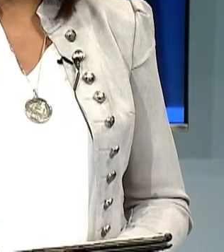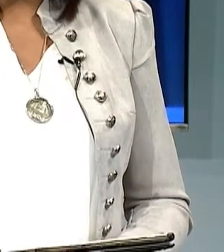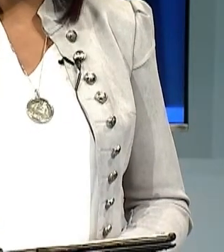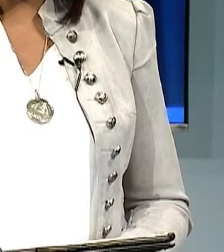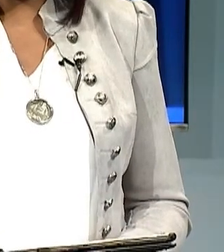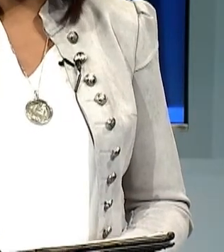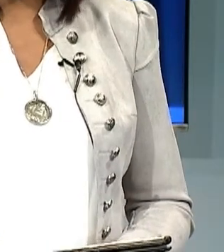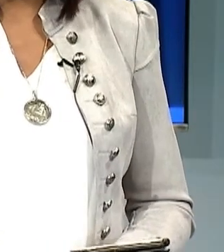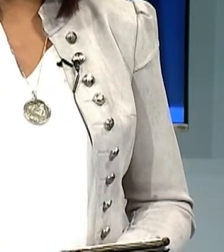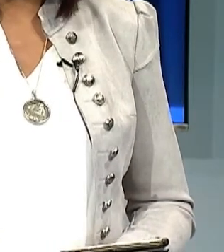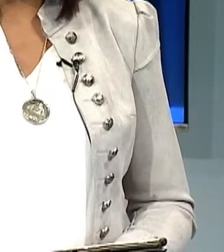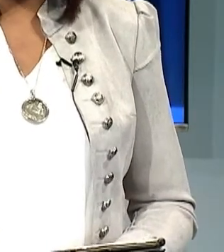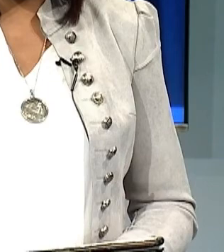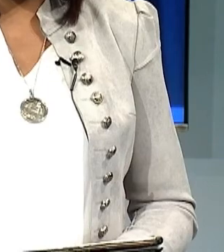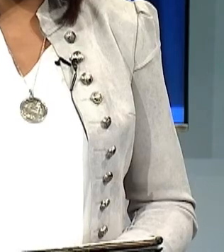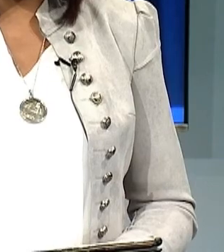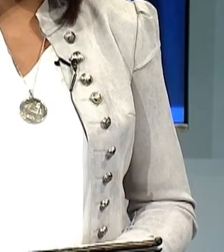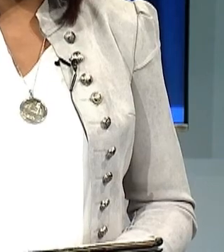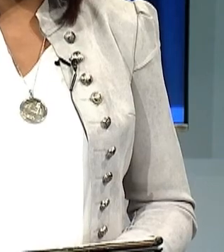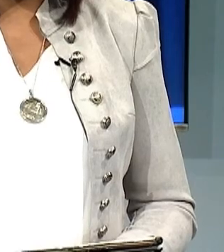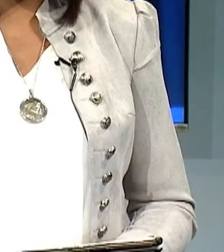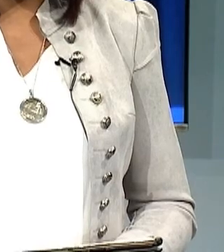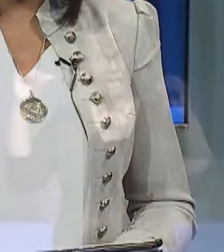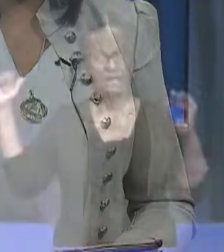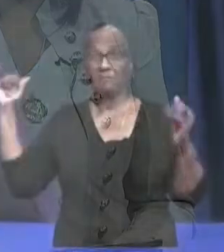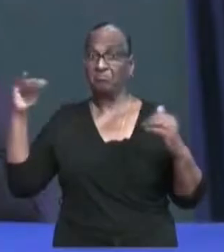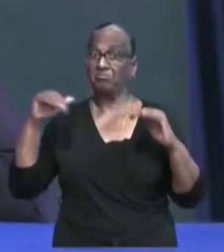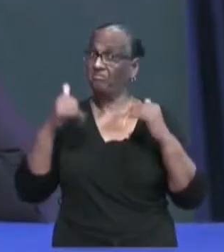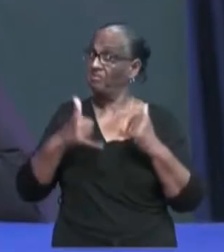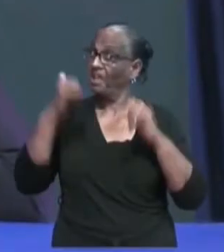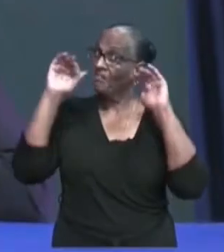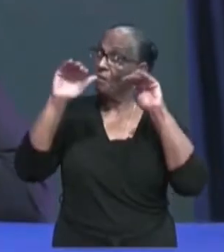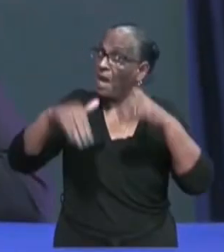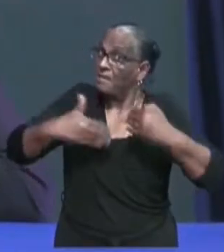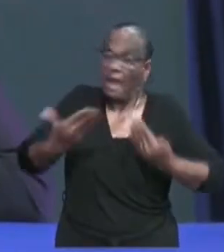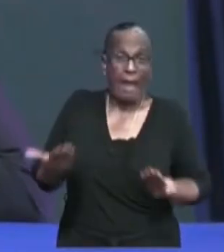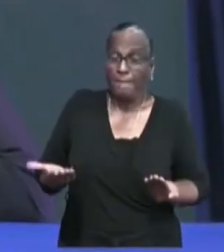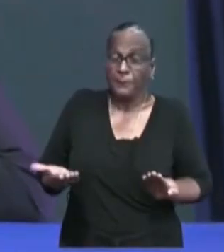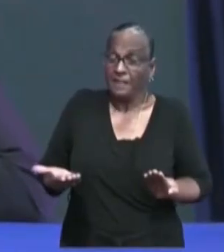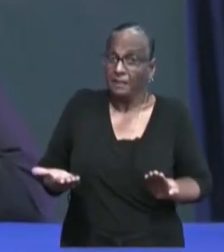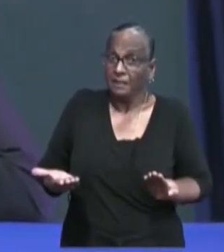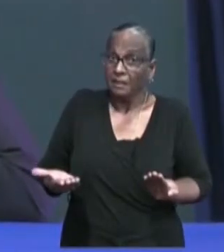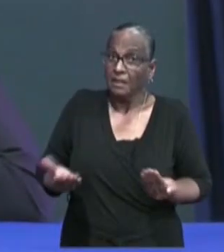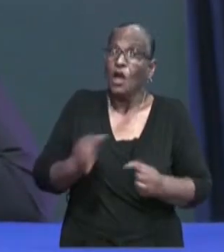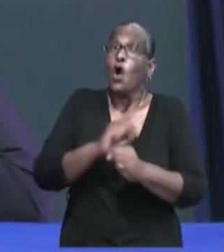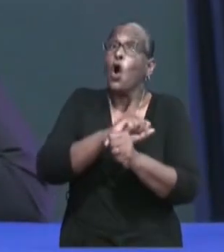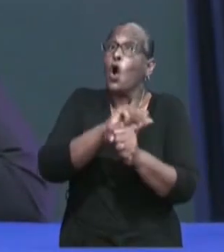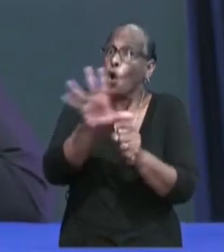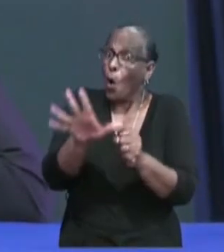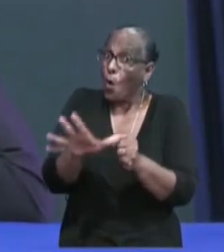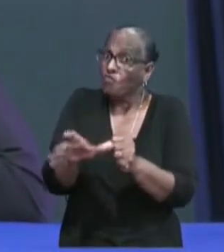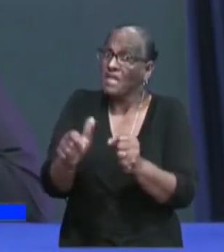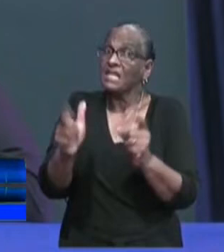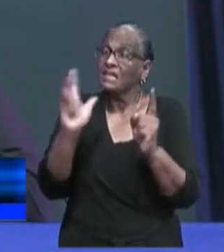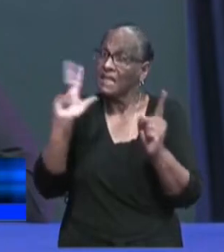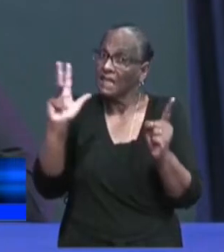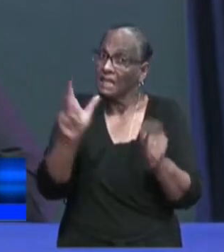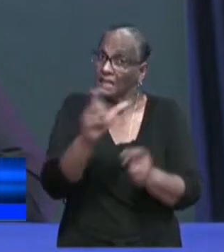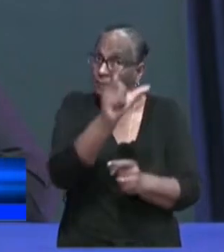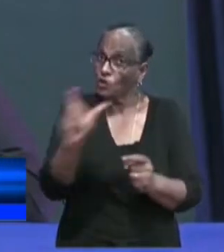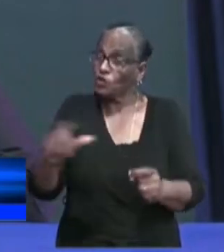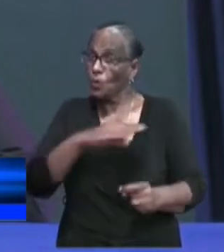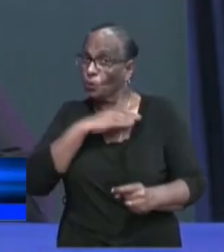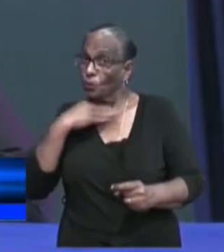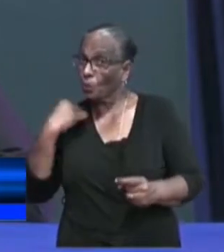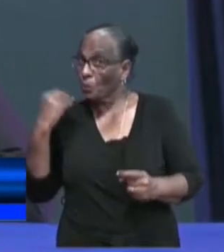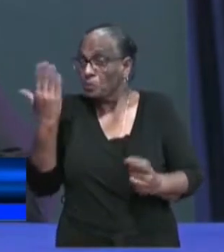andere verwachtingen als het hierop aankomt. Voor wat COVID-lijken betreft hebben wij in overleg met de patholoog in